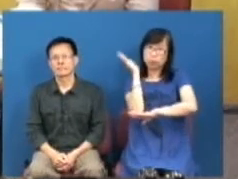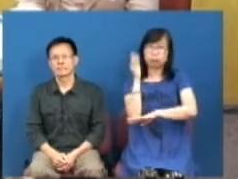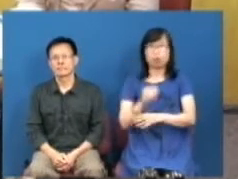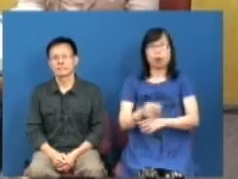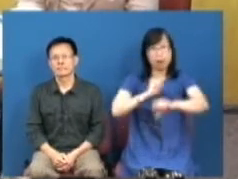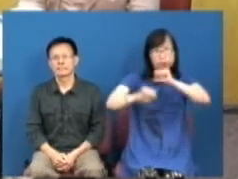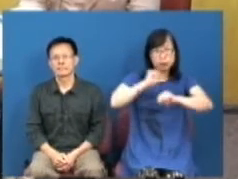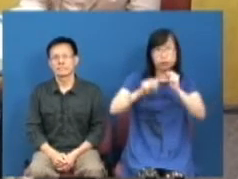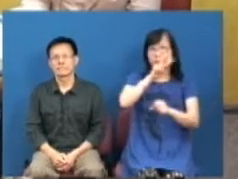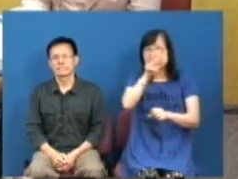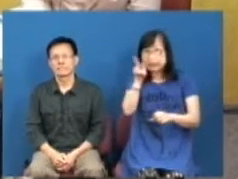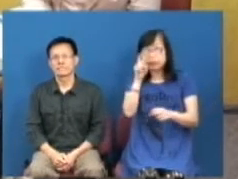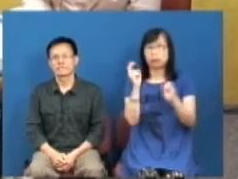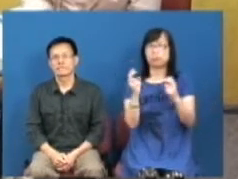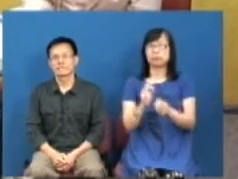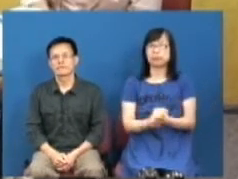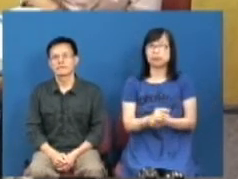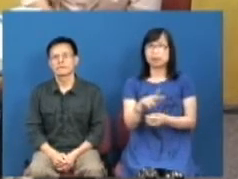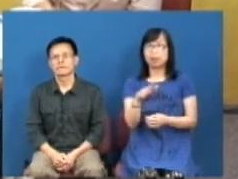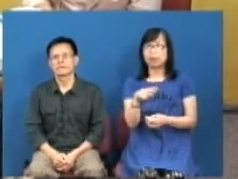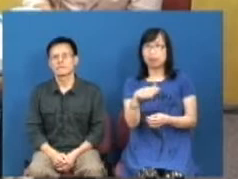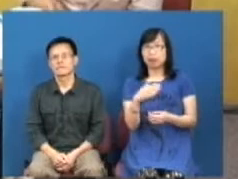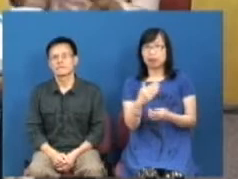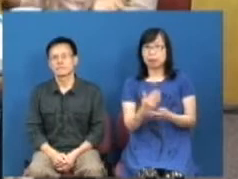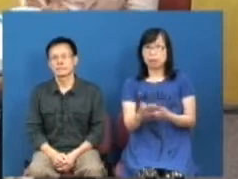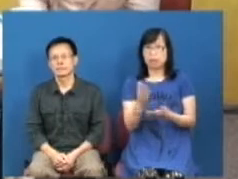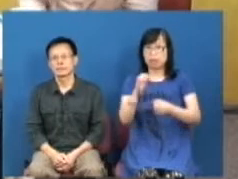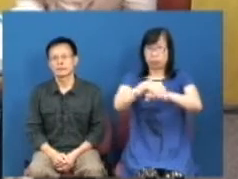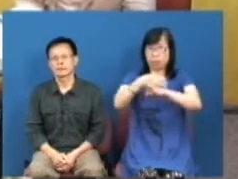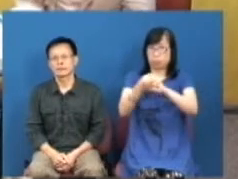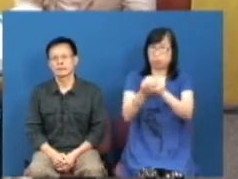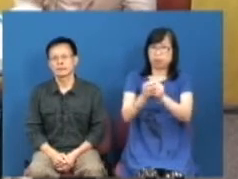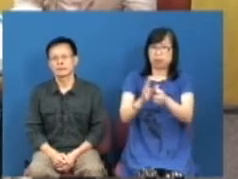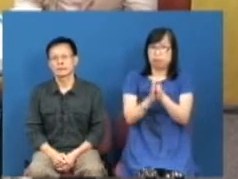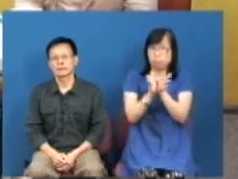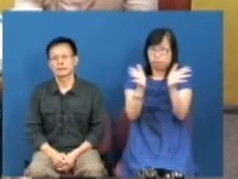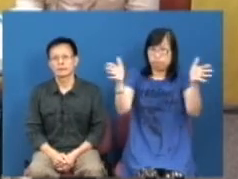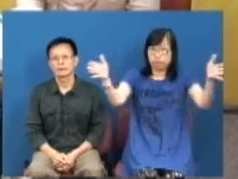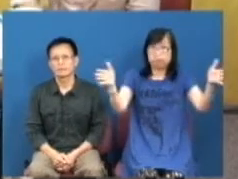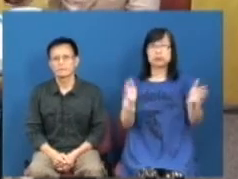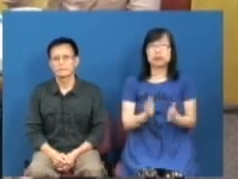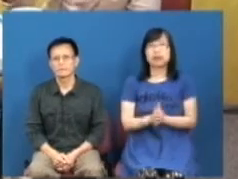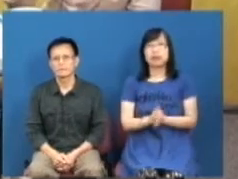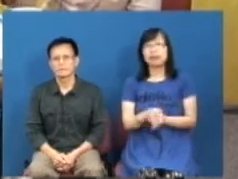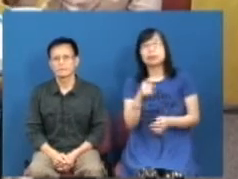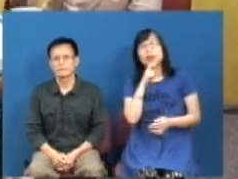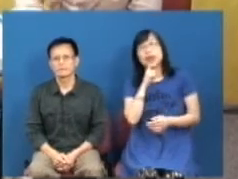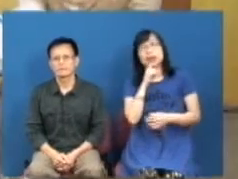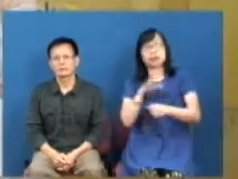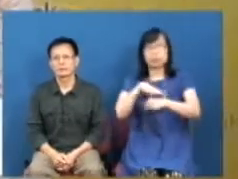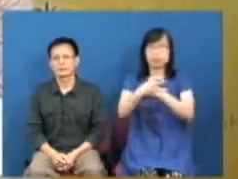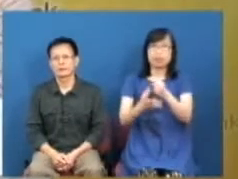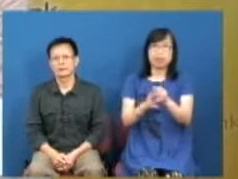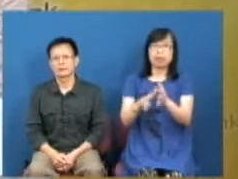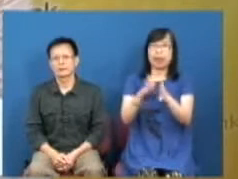邊見到佢。咁即係朝住即係國際視野闊啲，咁你即係其實咧，你要喺世界排